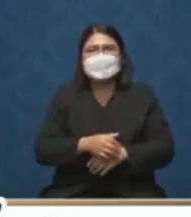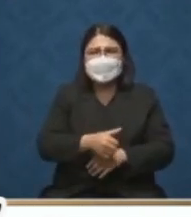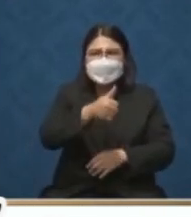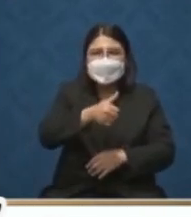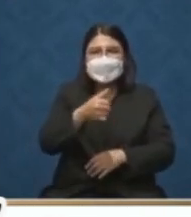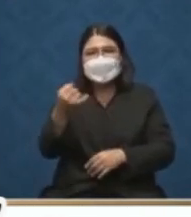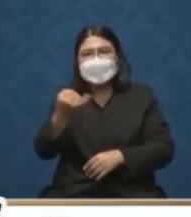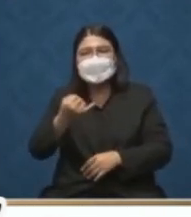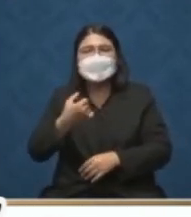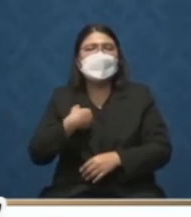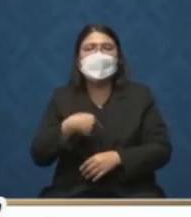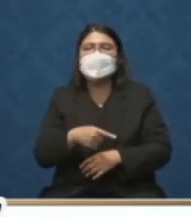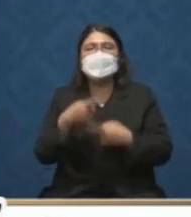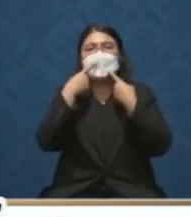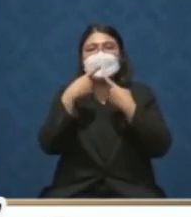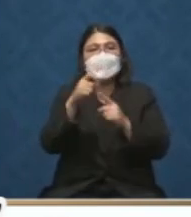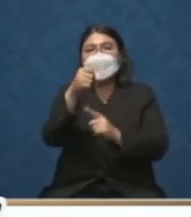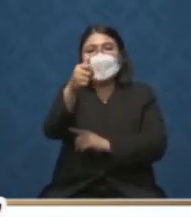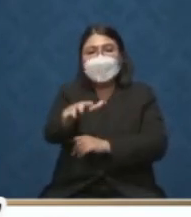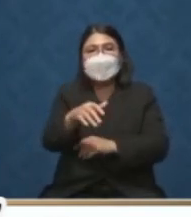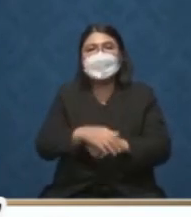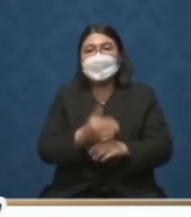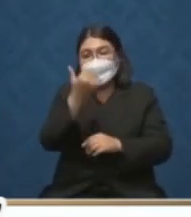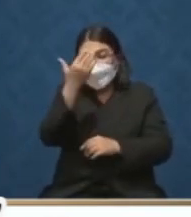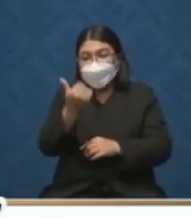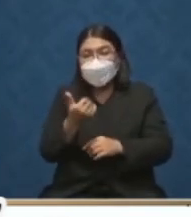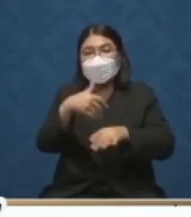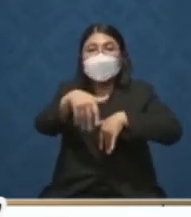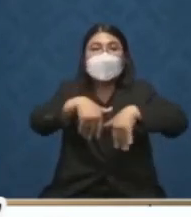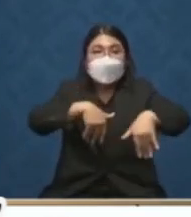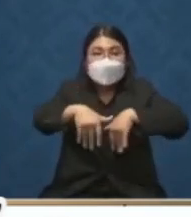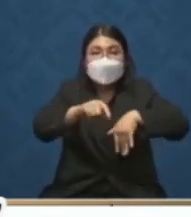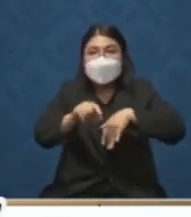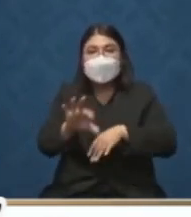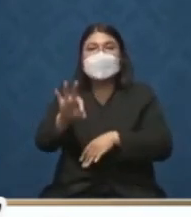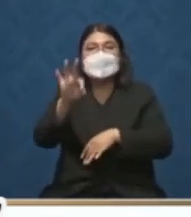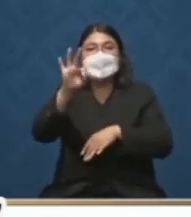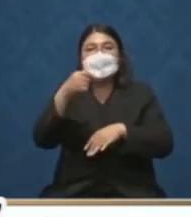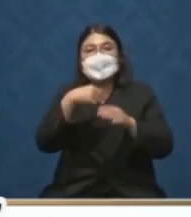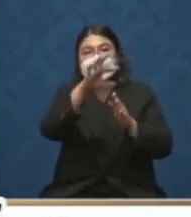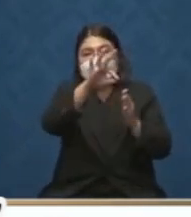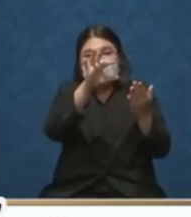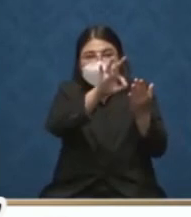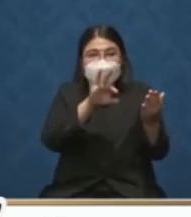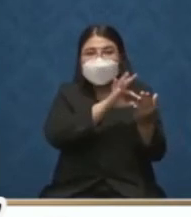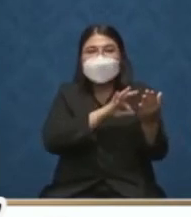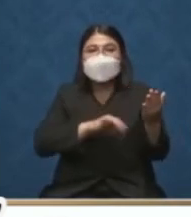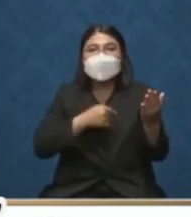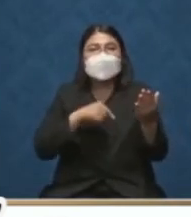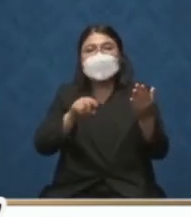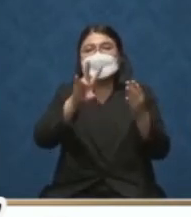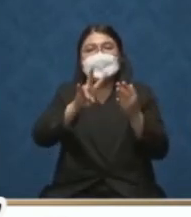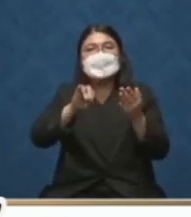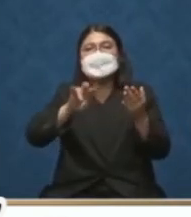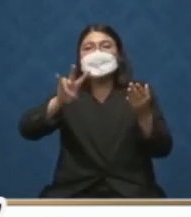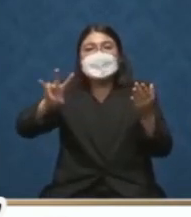นมาเนี่ยเป็นตัวแทนประชาชนที่แท้จริงจะดีไม่ดีเราไม่ส